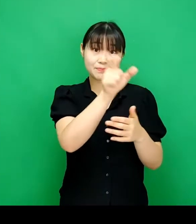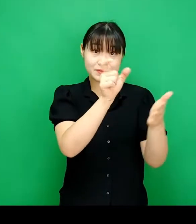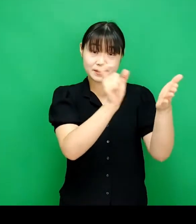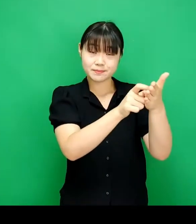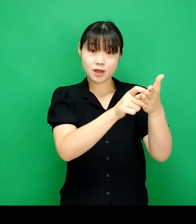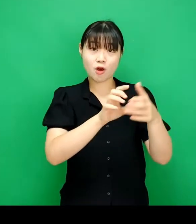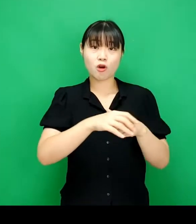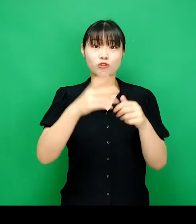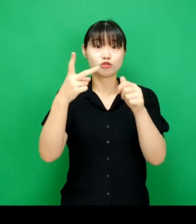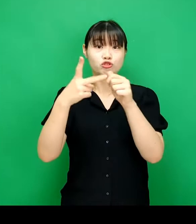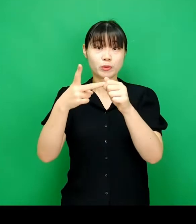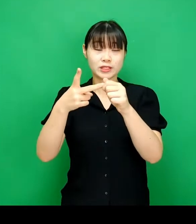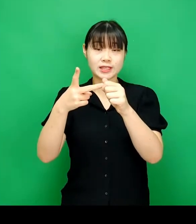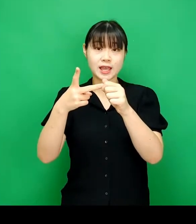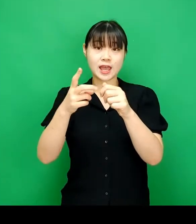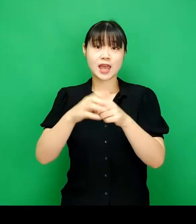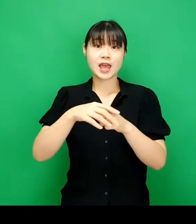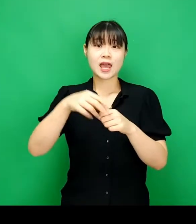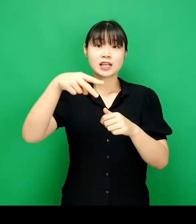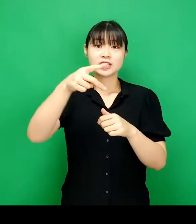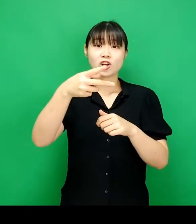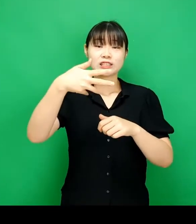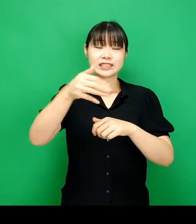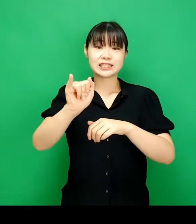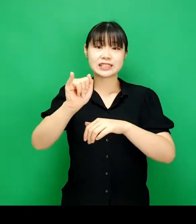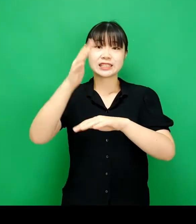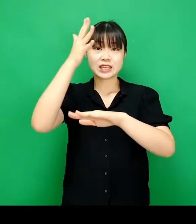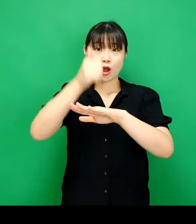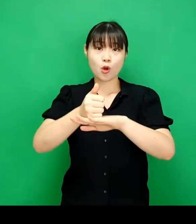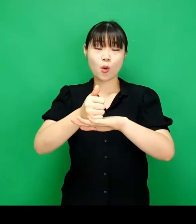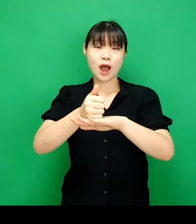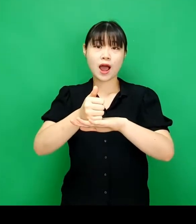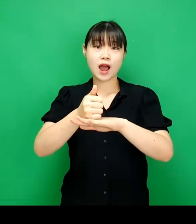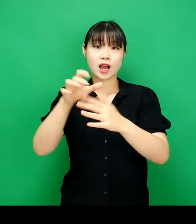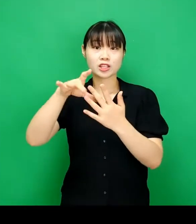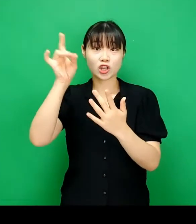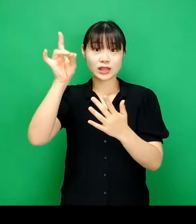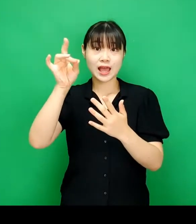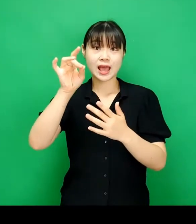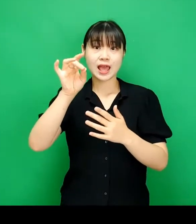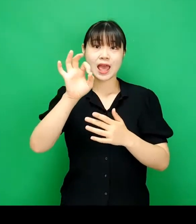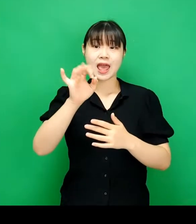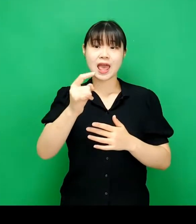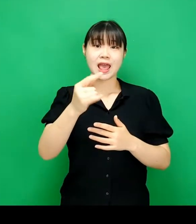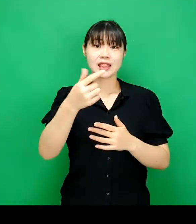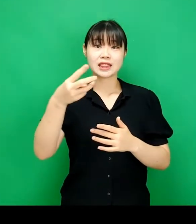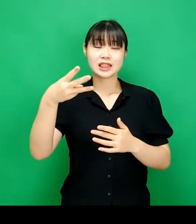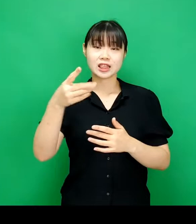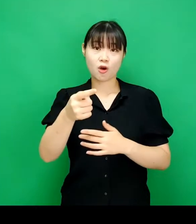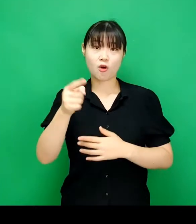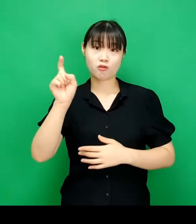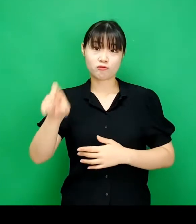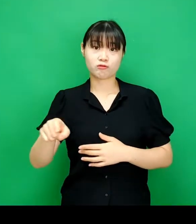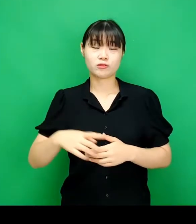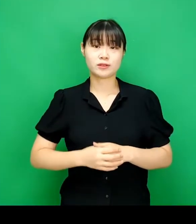두 번째 인수 자리에는 search 결과를 선택한 다음에 엔터를 누릅니다.